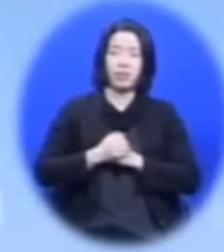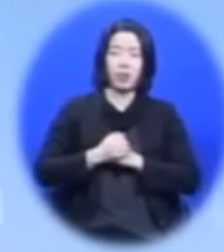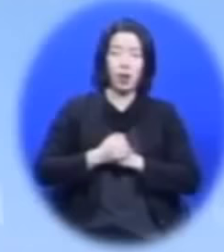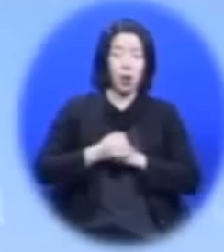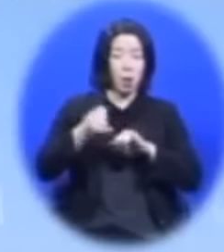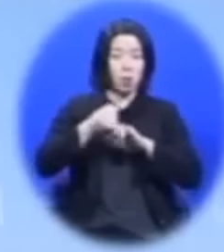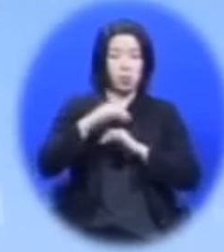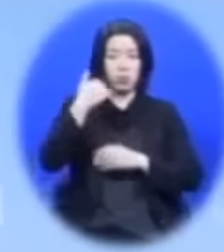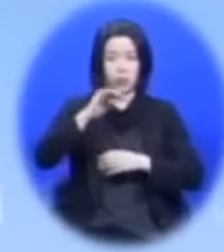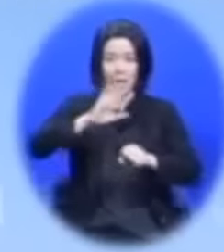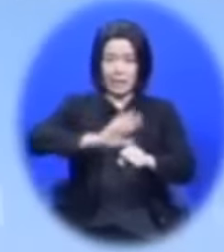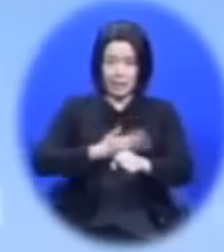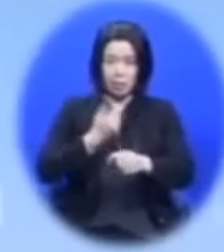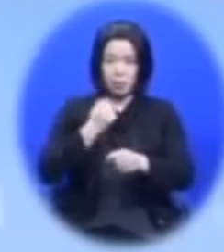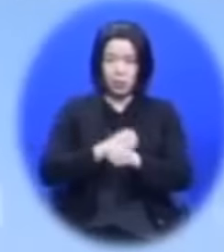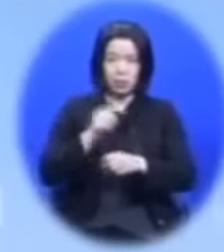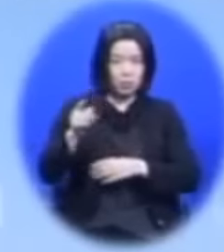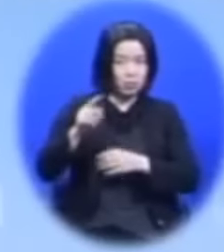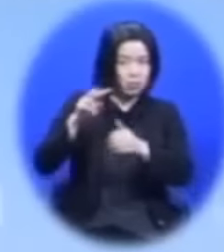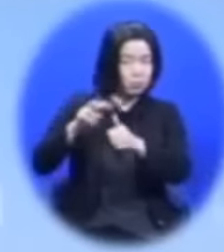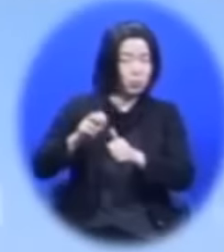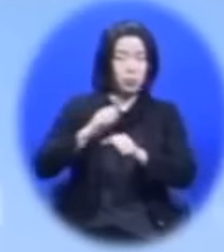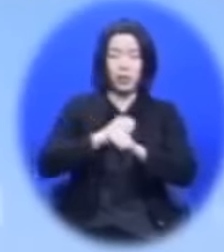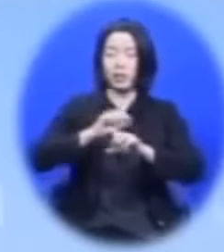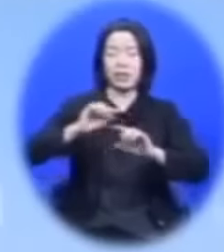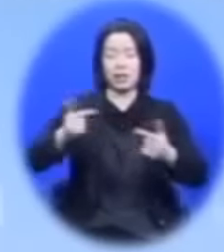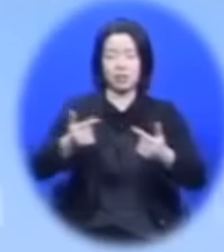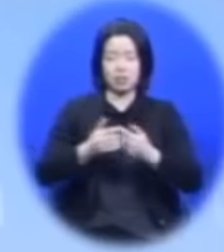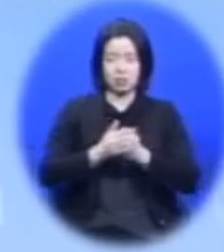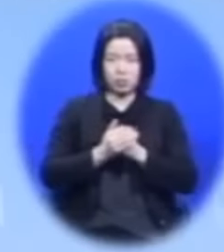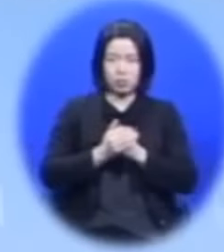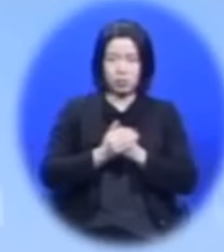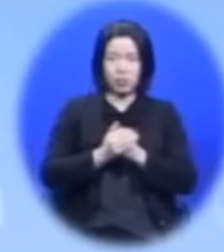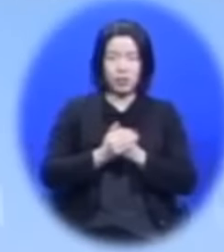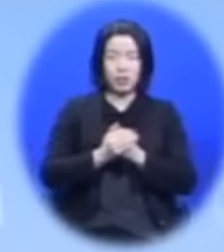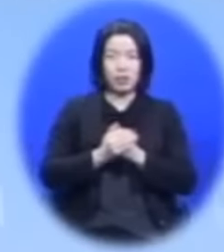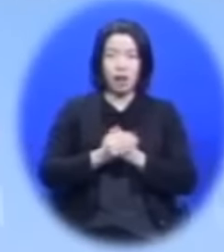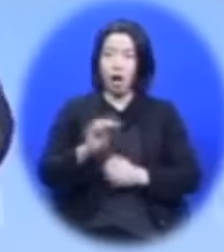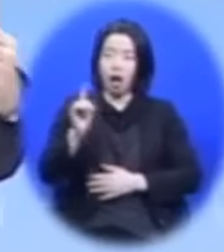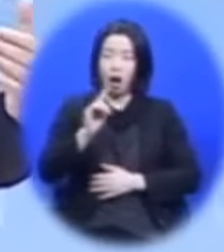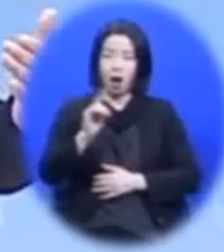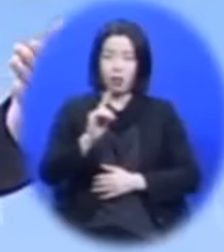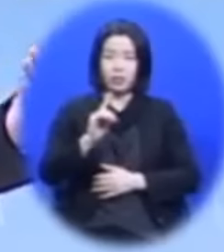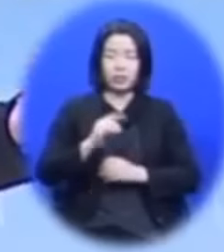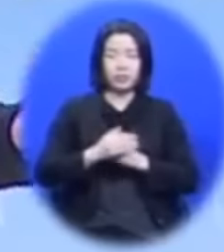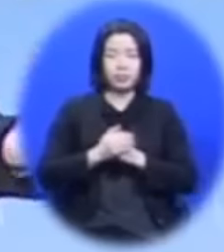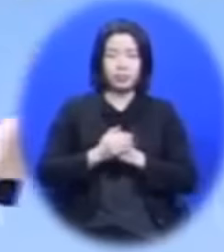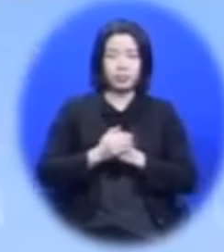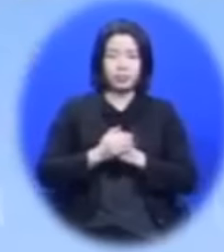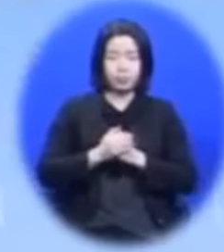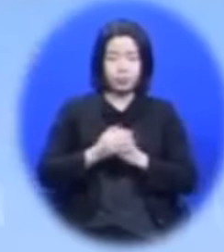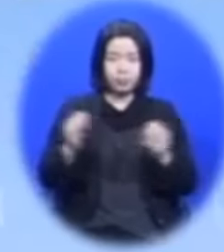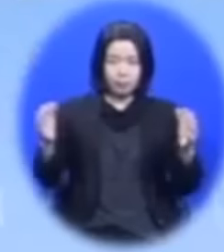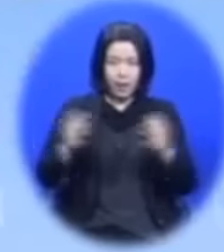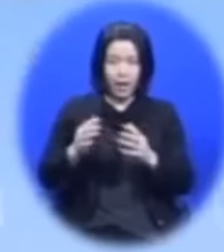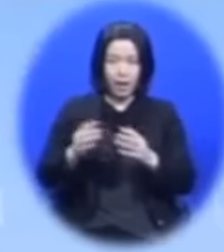꼭 누가 잘못해서 그를 미워하는 게 아니더라니까요. 어느 연합집회